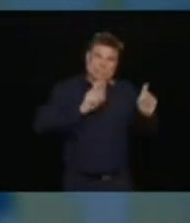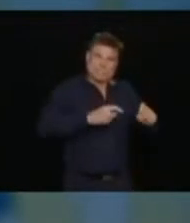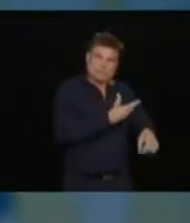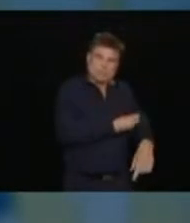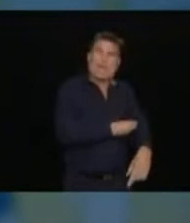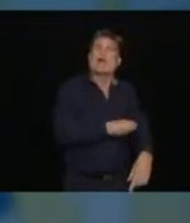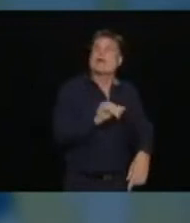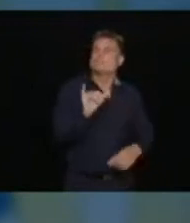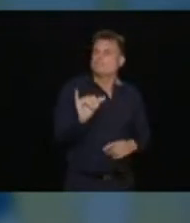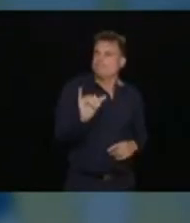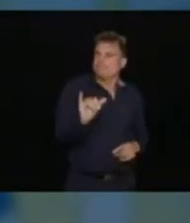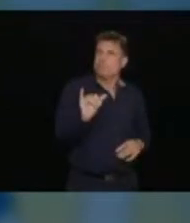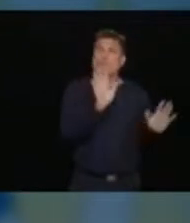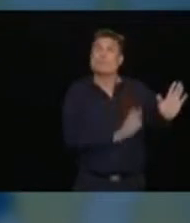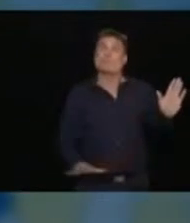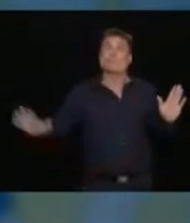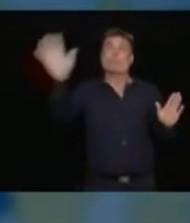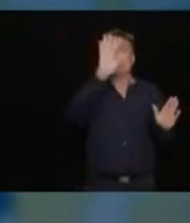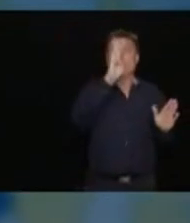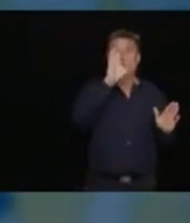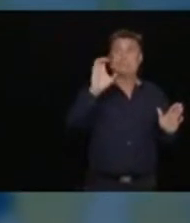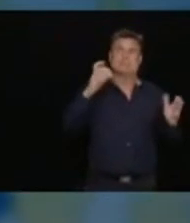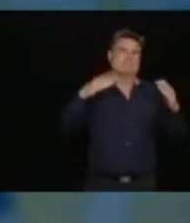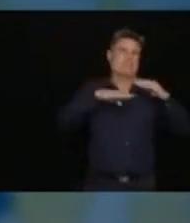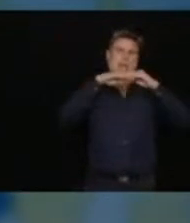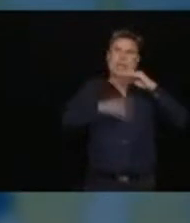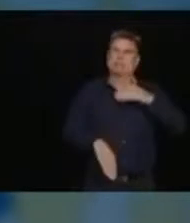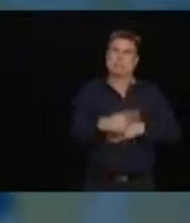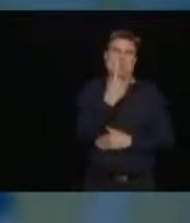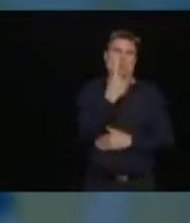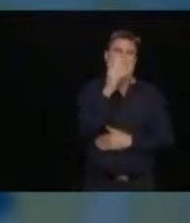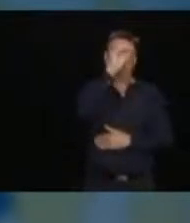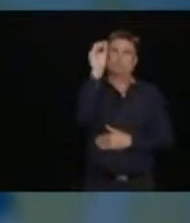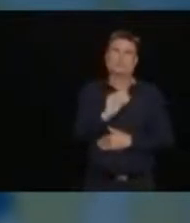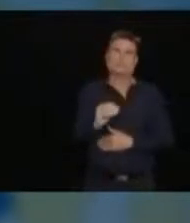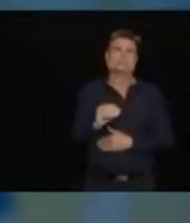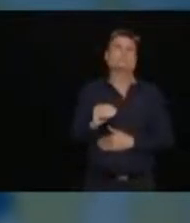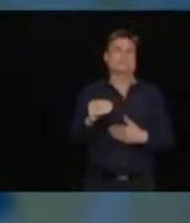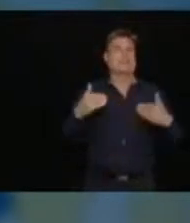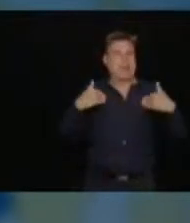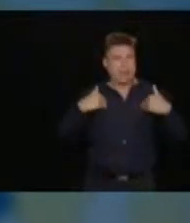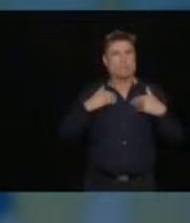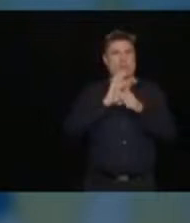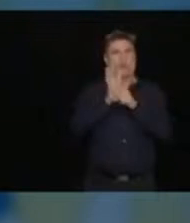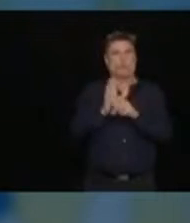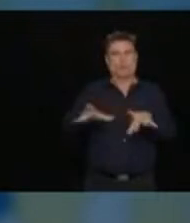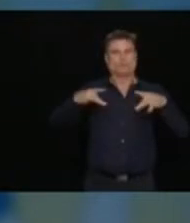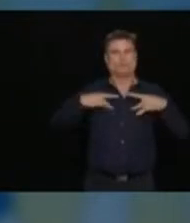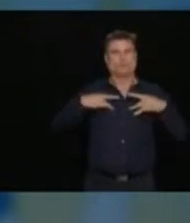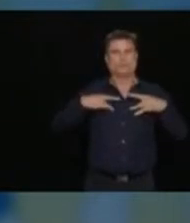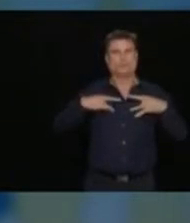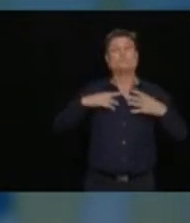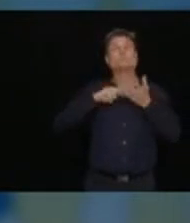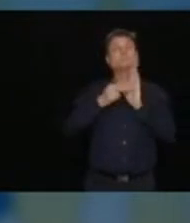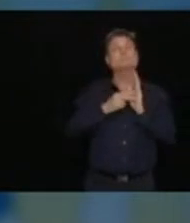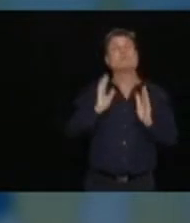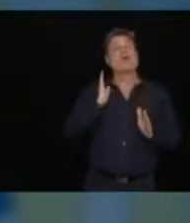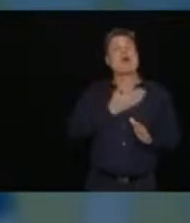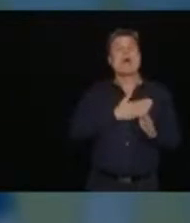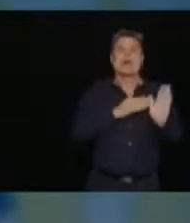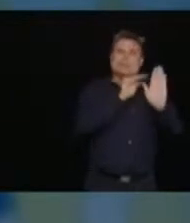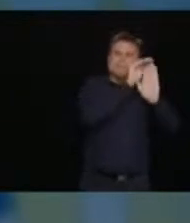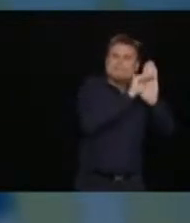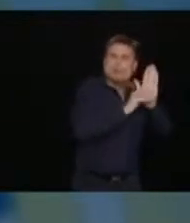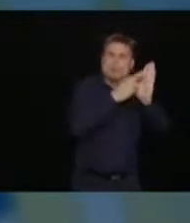tells us that the things that we did 这个是告诉我们过去的我们的这个行为，这个是好行为，这个也是好消息。 In